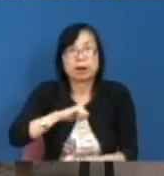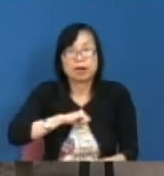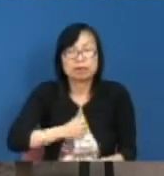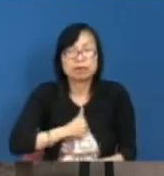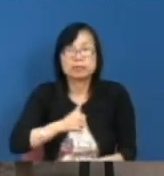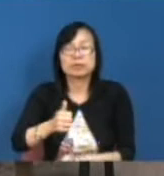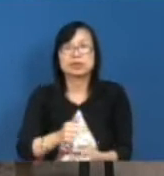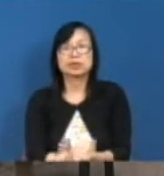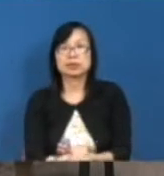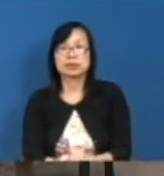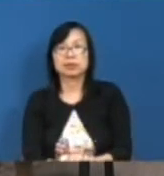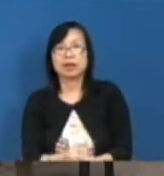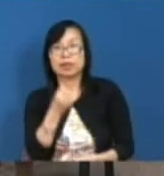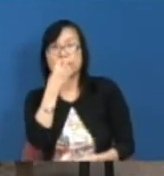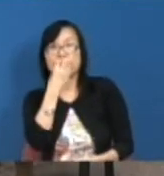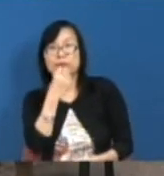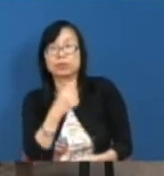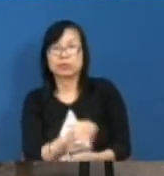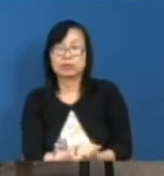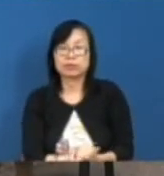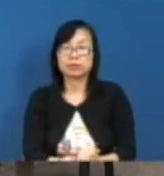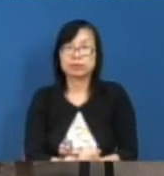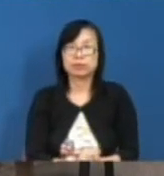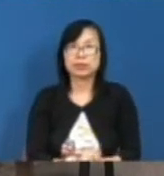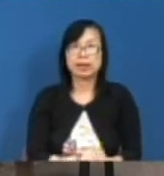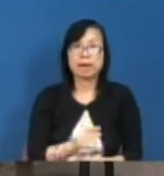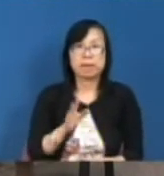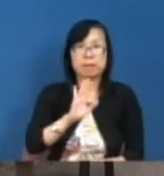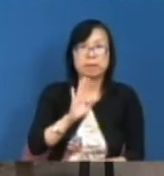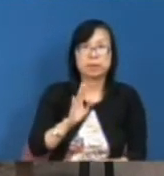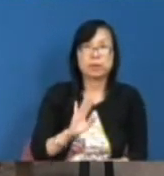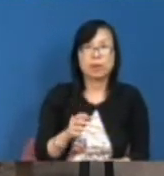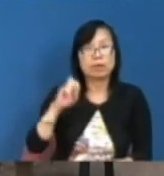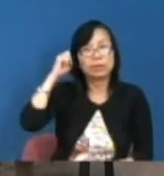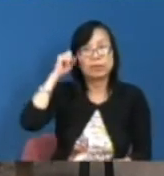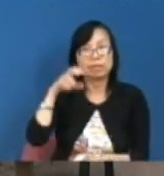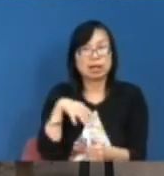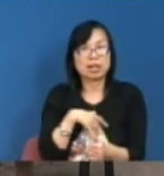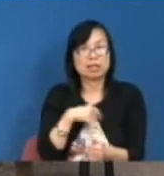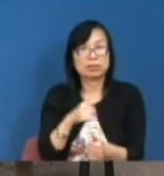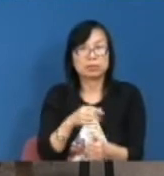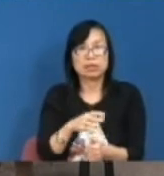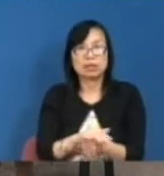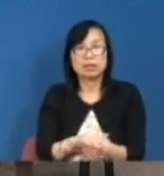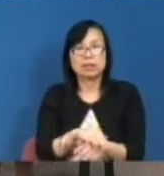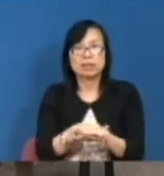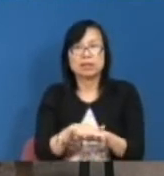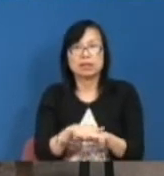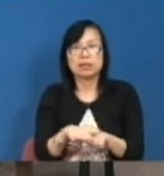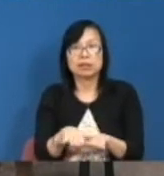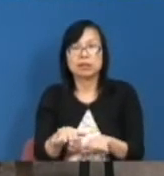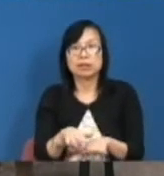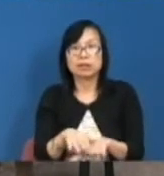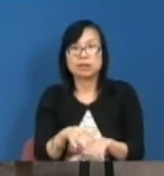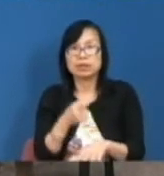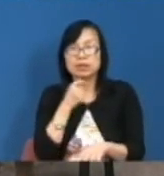佢一定喺大陸喺香港又劣評如潮啫。所以大家唔使可憐曾偉雄啦。曾偉雄在北京的好評如潮啦， 咁似